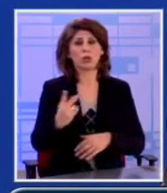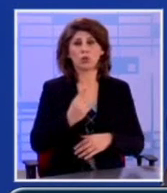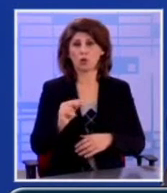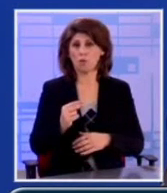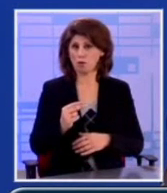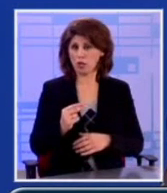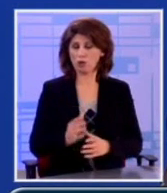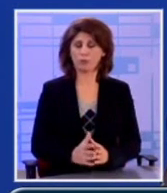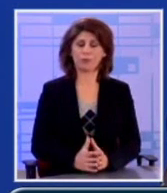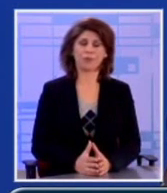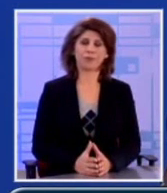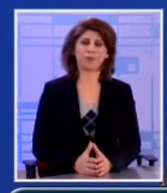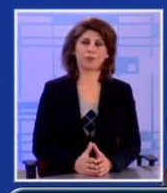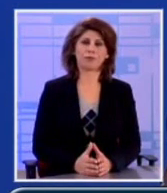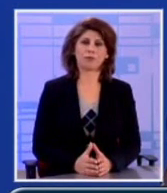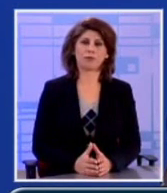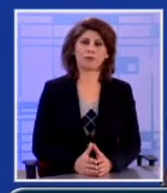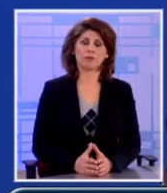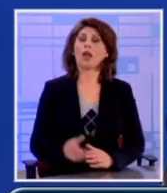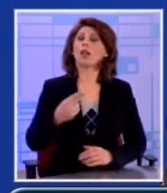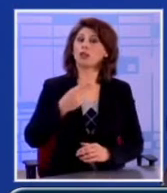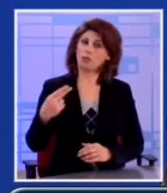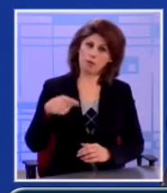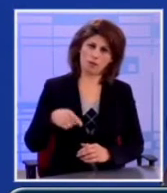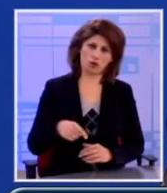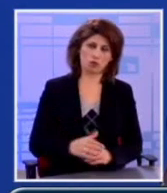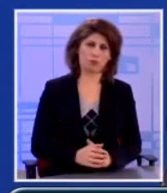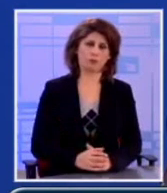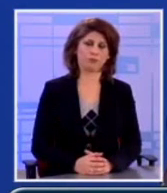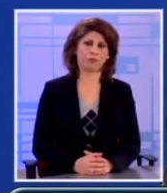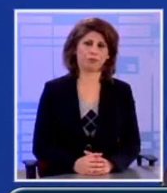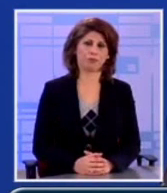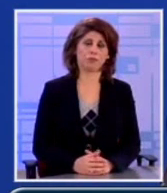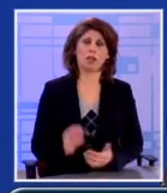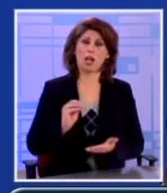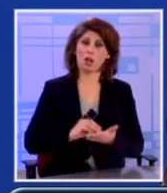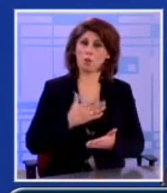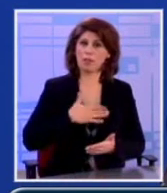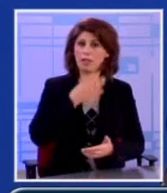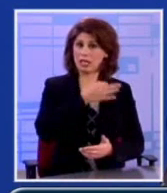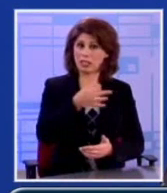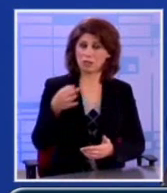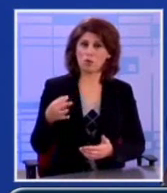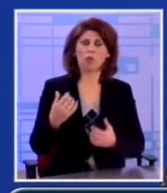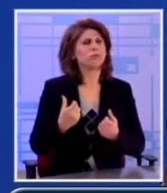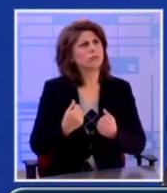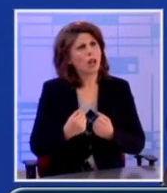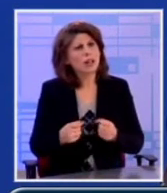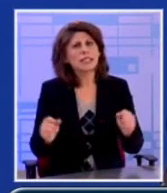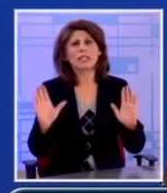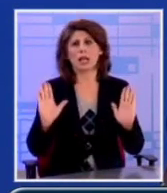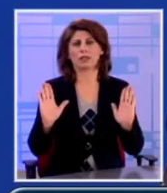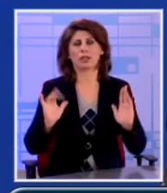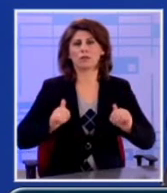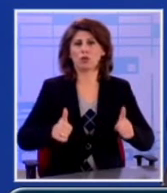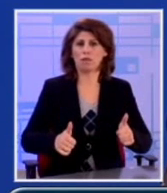Κοινοβουλίου για το ζήτημα αυτό. Επίσης θα ήθελα να σας πω ότι ανεξαρτήτως της